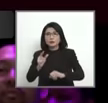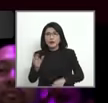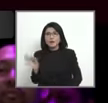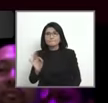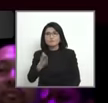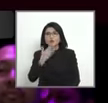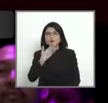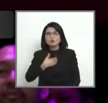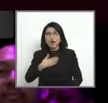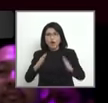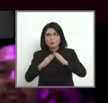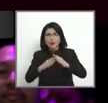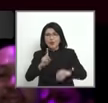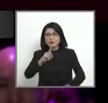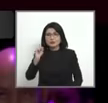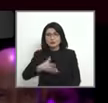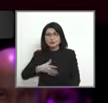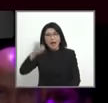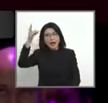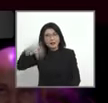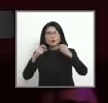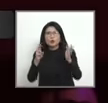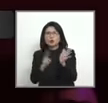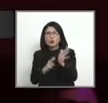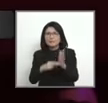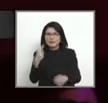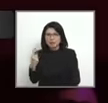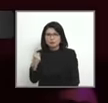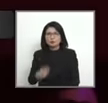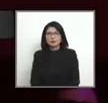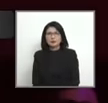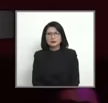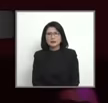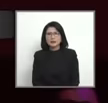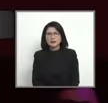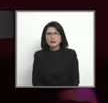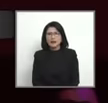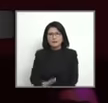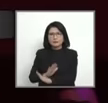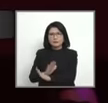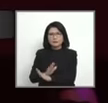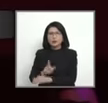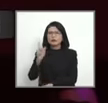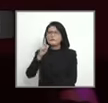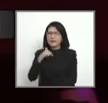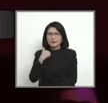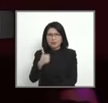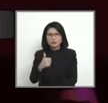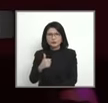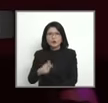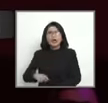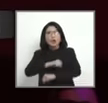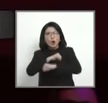pel-pel itu bisaak di seluruh pel kalau Diti baw gak bunyiak tolong buktikan itu dan yang kedua soal